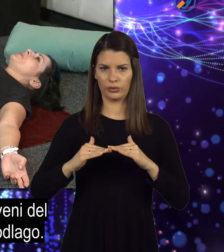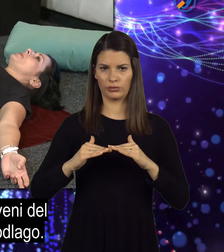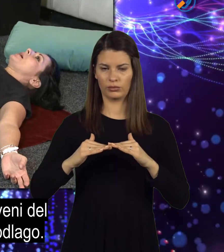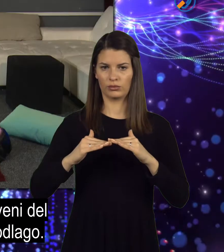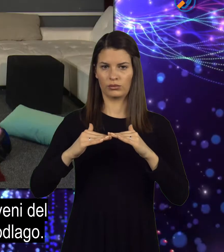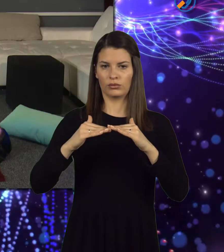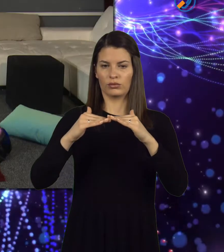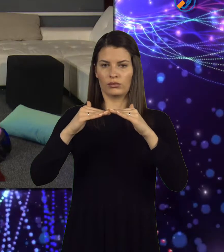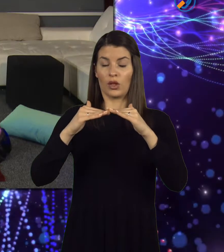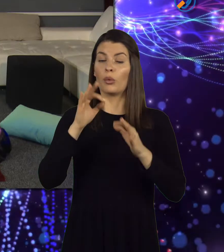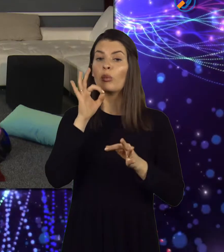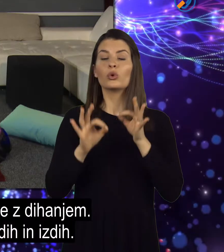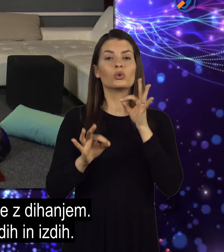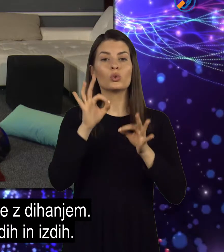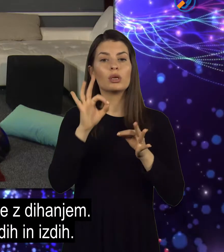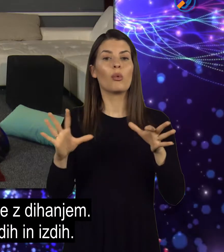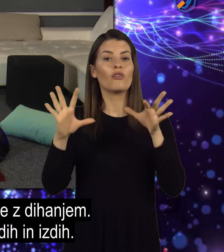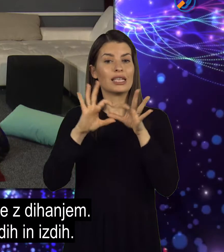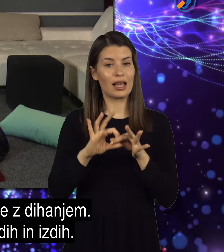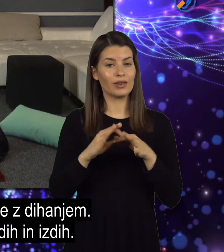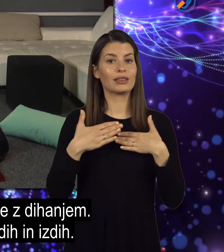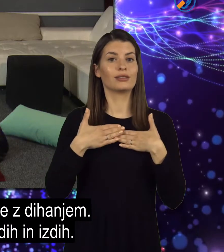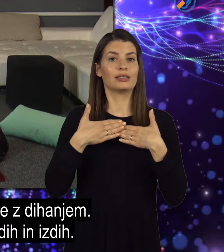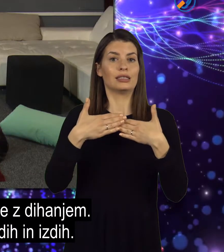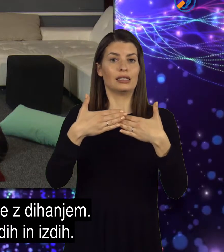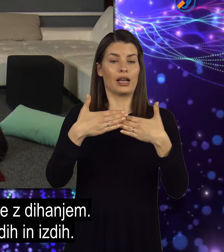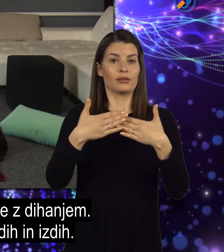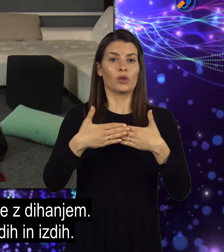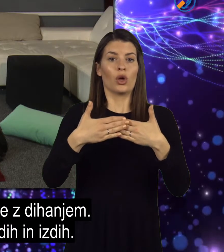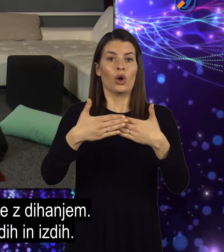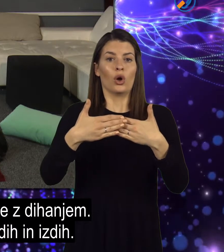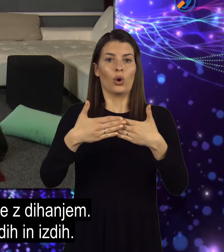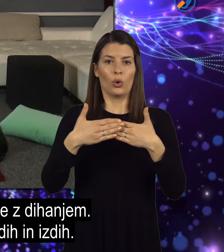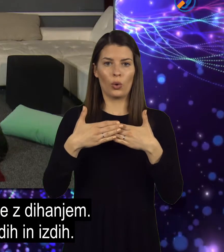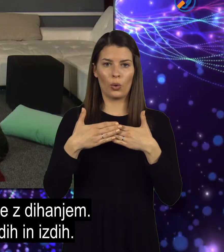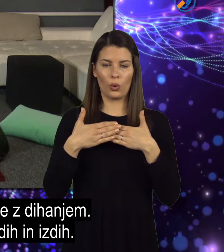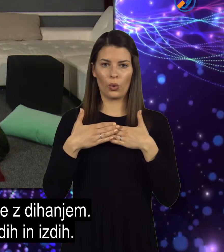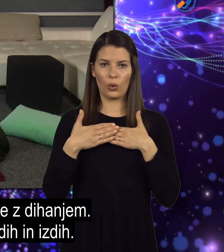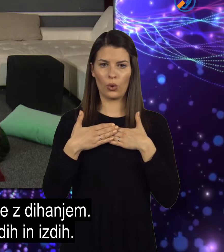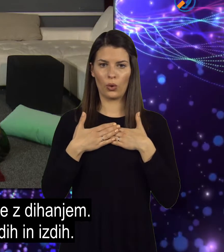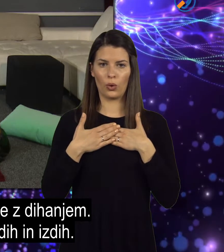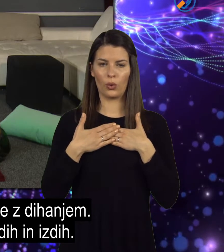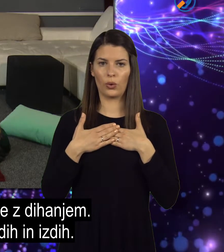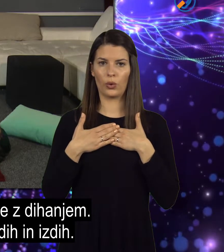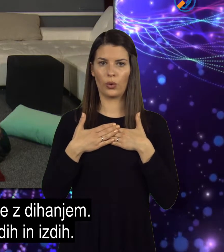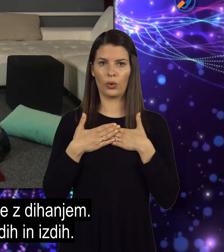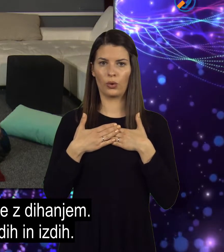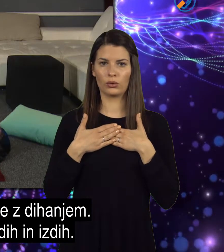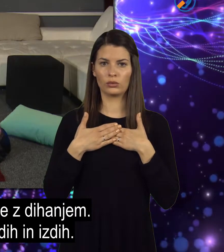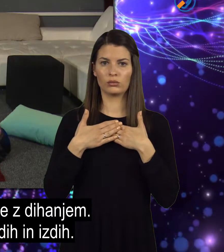v podlago. Probaš povezati še z dihanjem, vdih in izdih